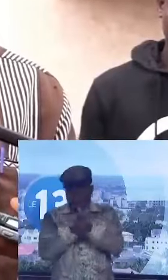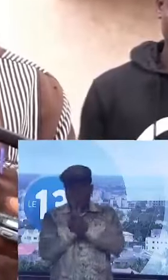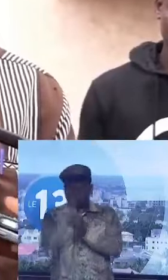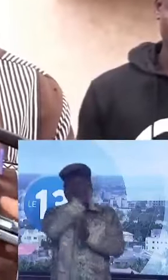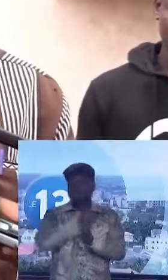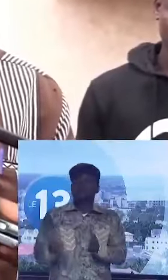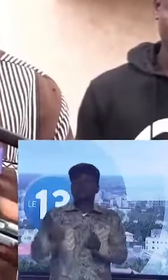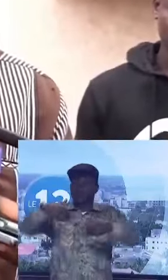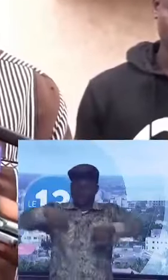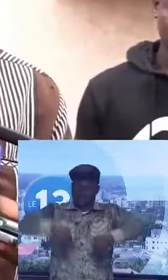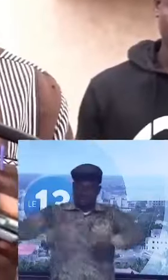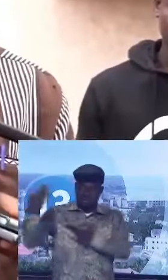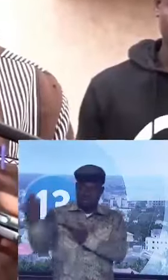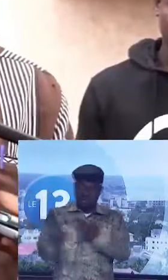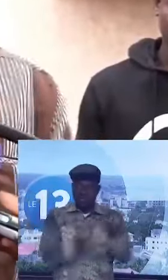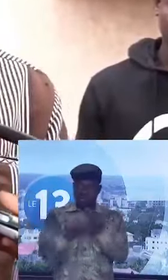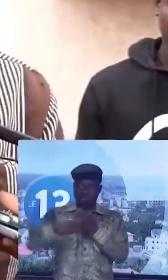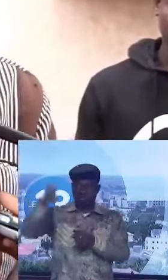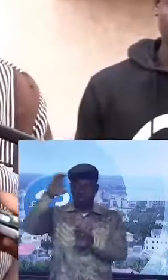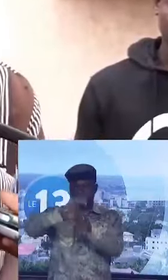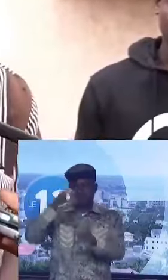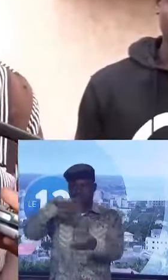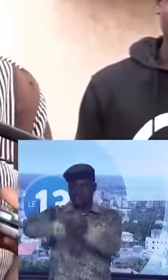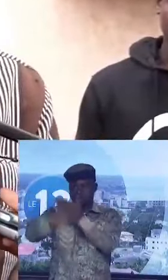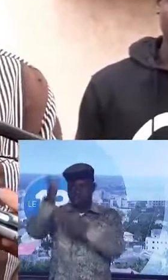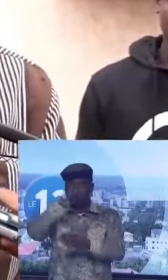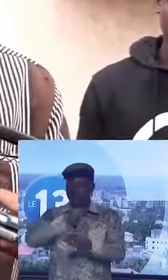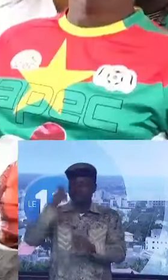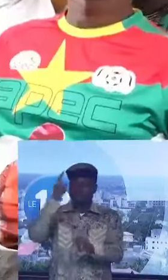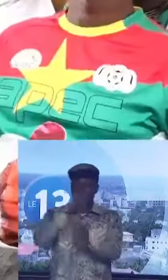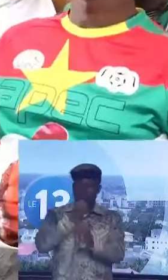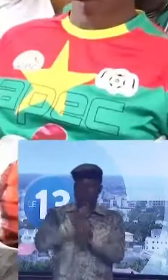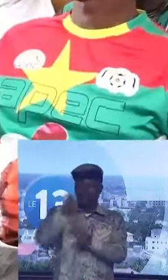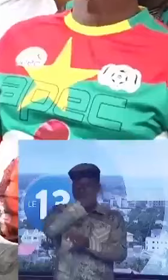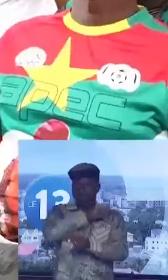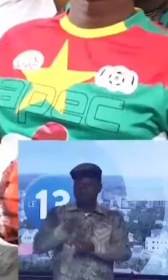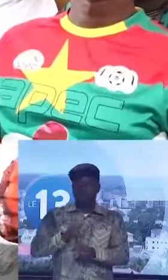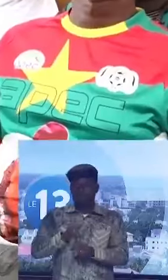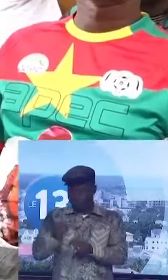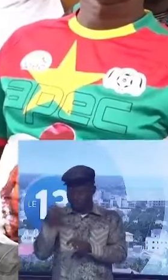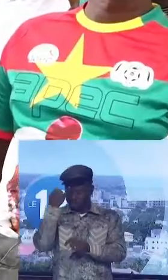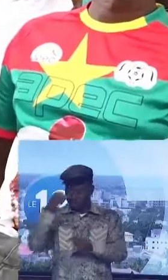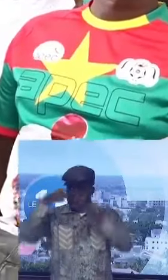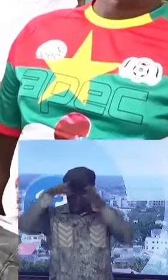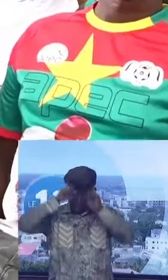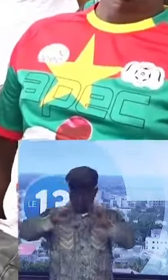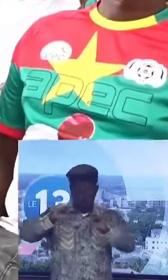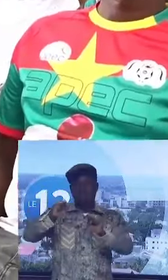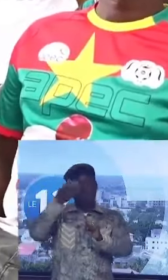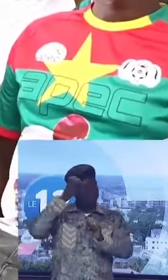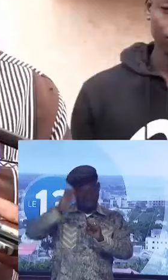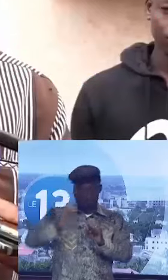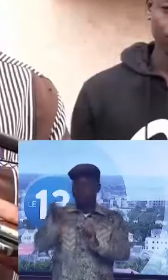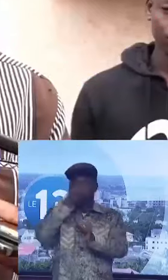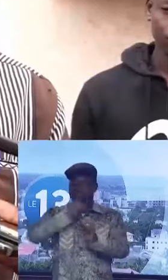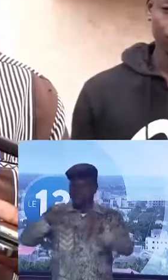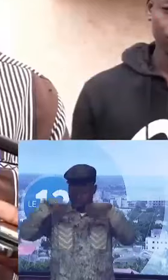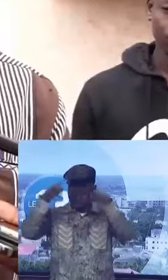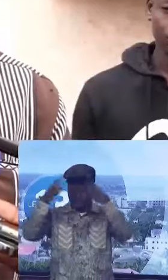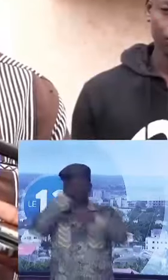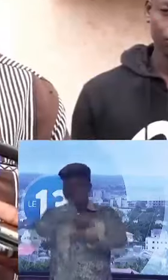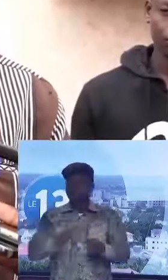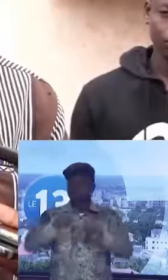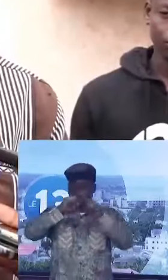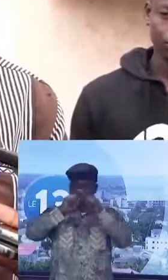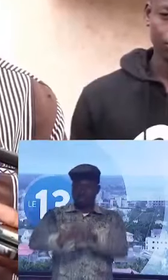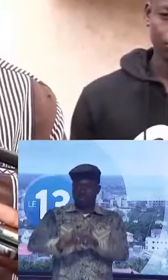contribution à la mise en œuvre de cette initiative présidentielle, car la réussite dépend de l'engagement de tout un chacun, et en particulier les